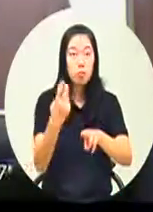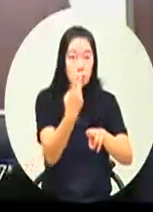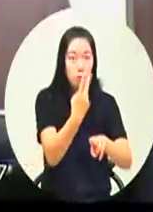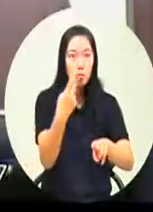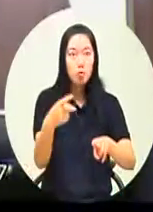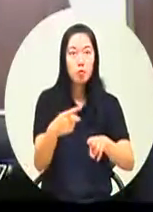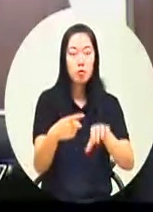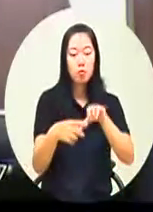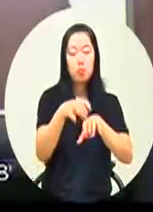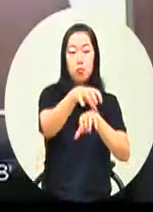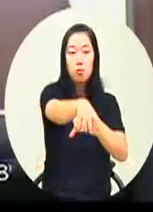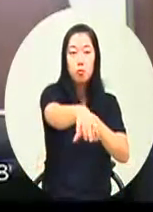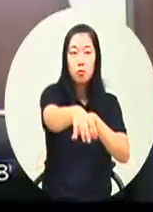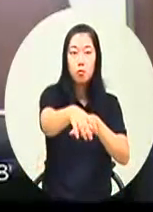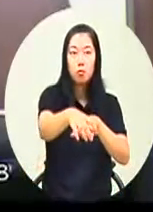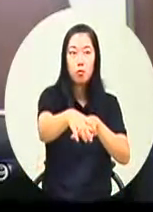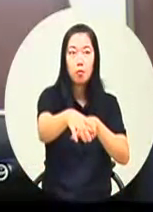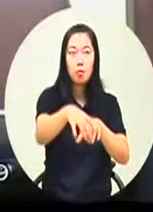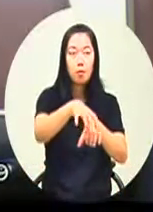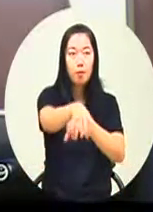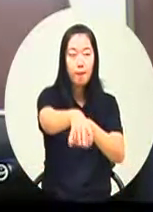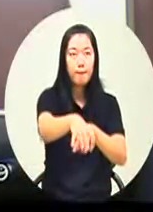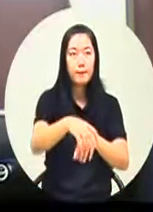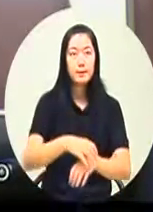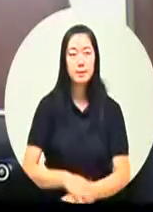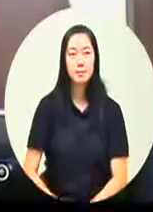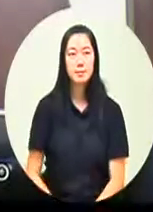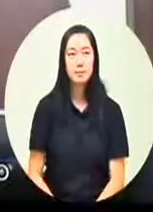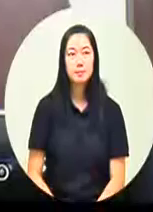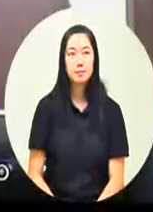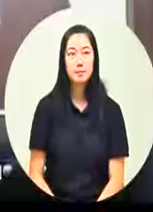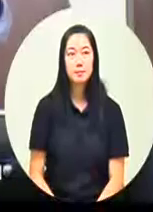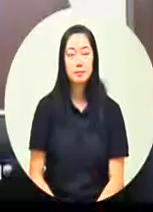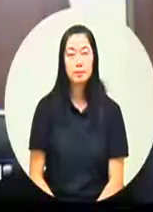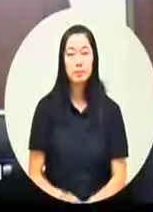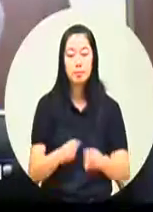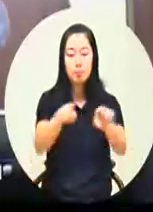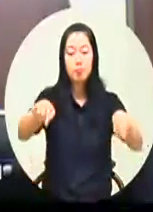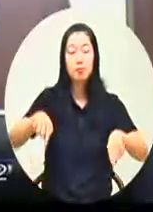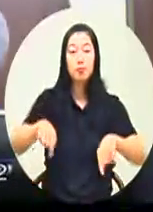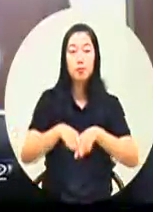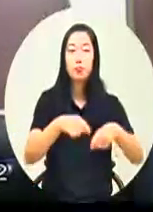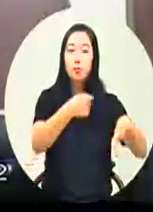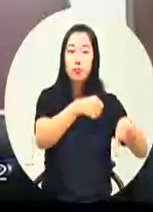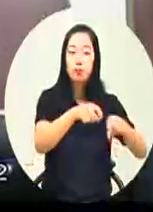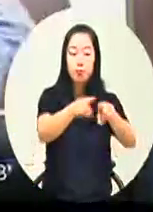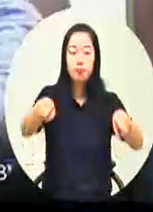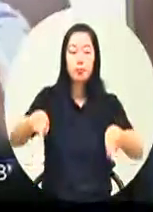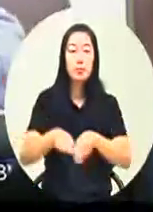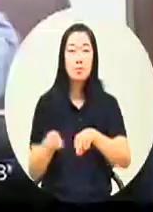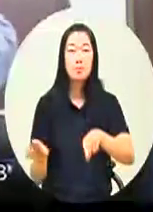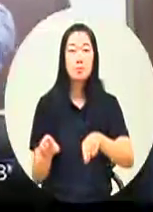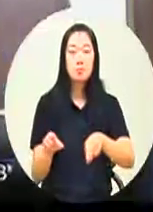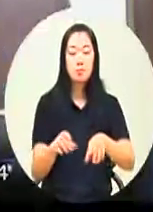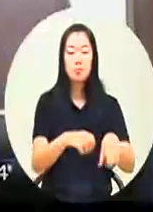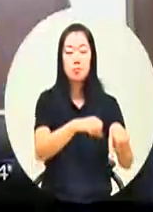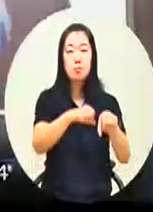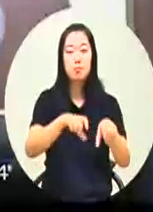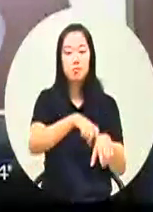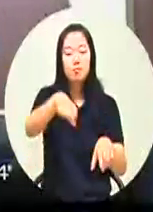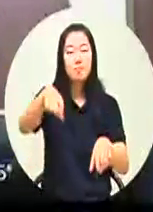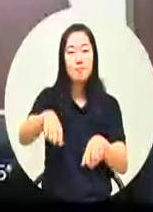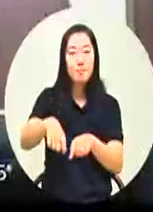前后轴距停在所谓的摩托车的长度就够了，它也可以侧停了，只是宽